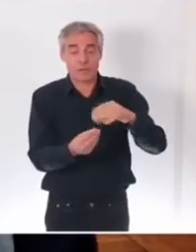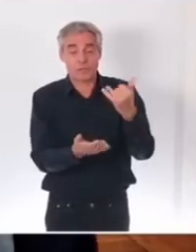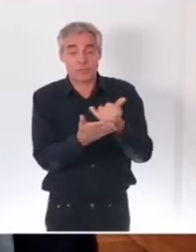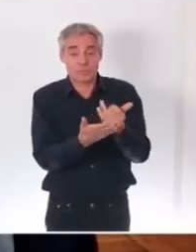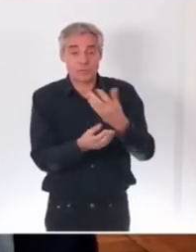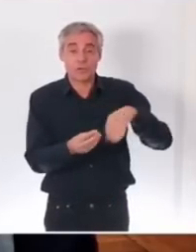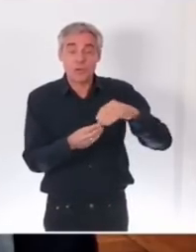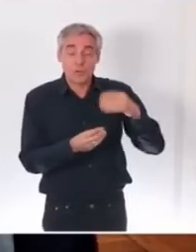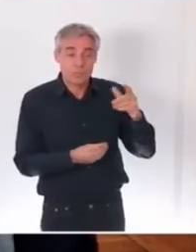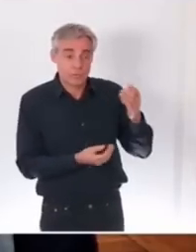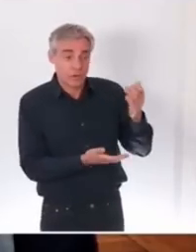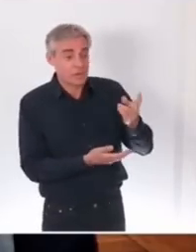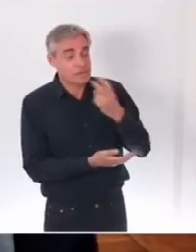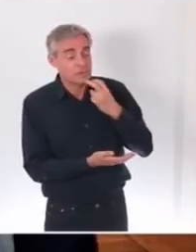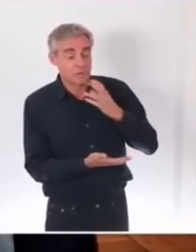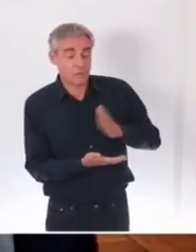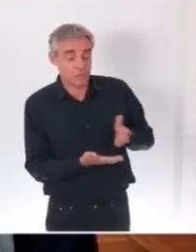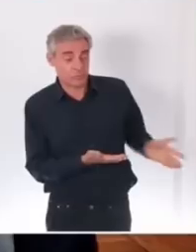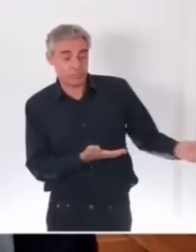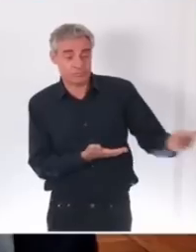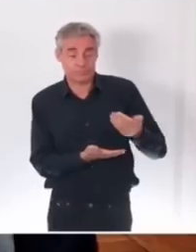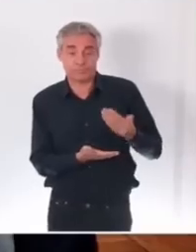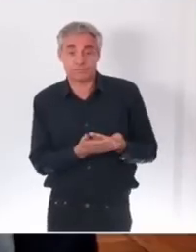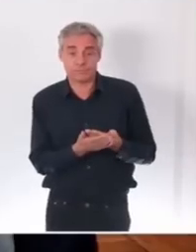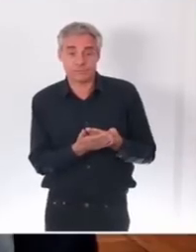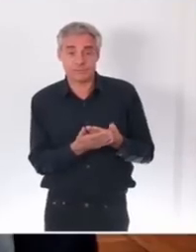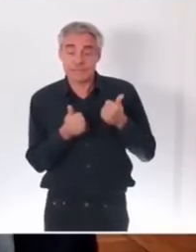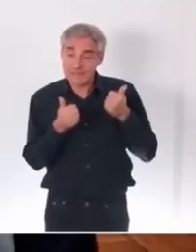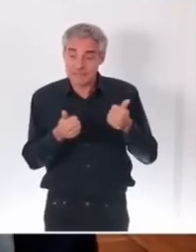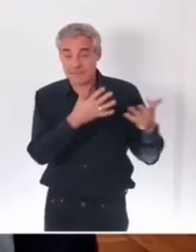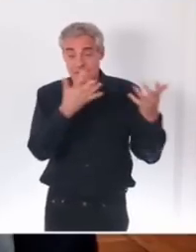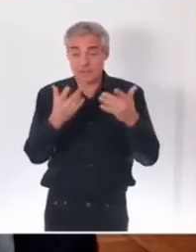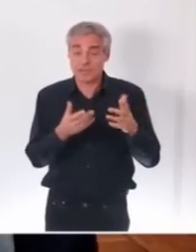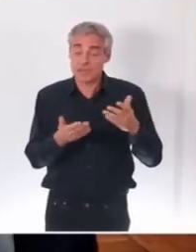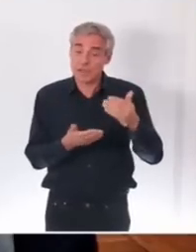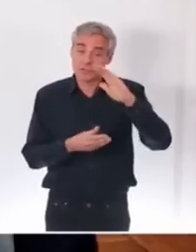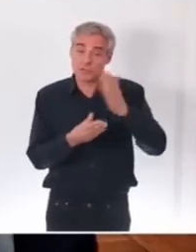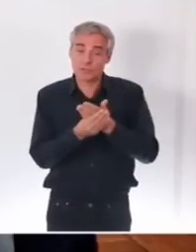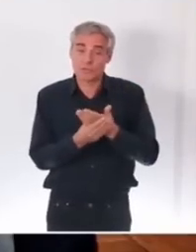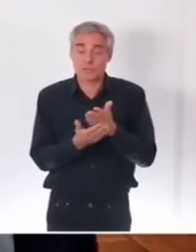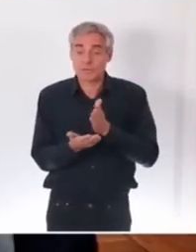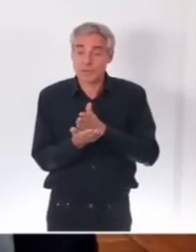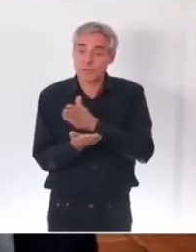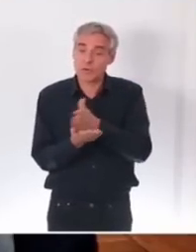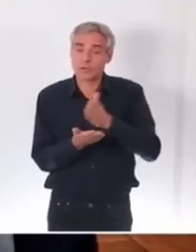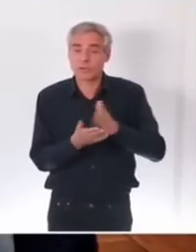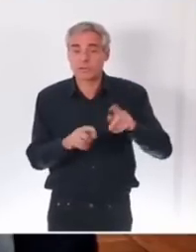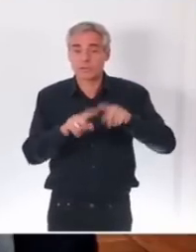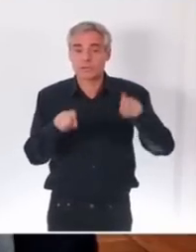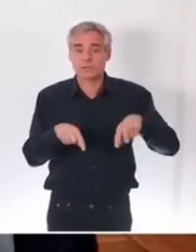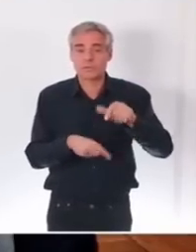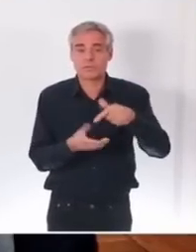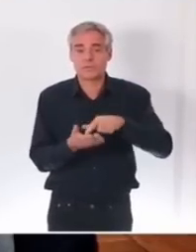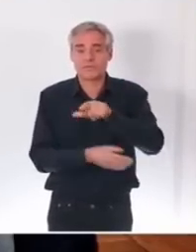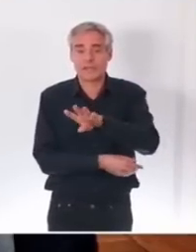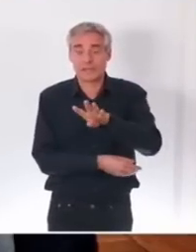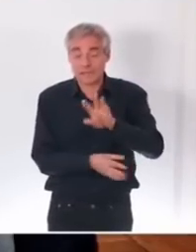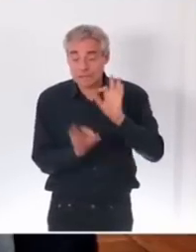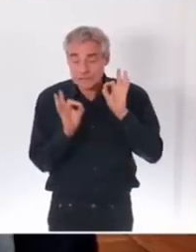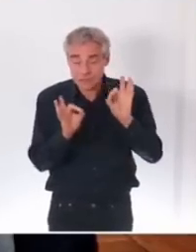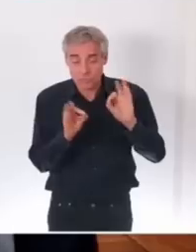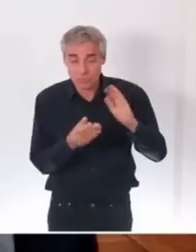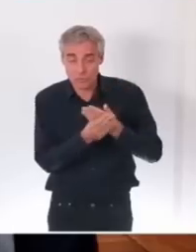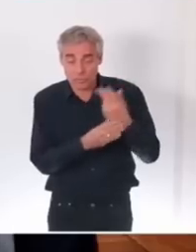des Bordelais. C'est ça le chiffre. Et rapportez-vous à un document très simple qui s'appelle les orientations budgétaires de 2024. Ce sont vos